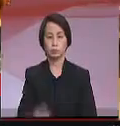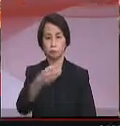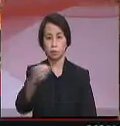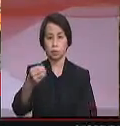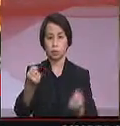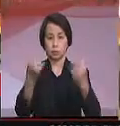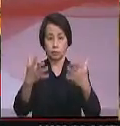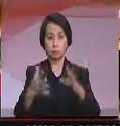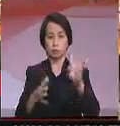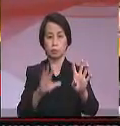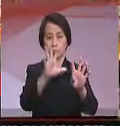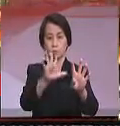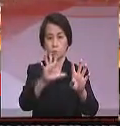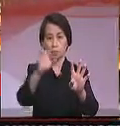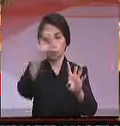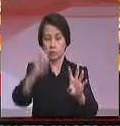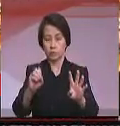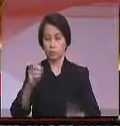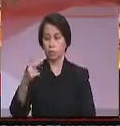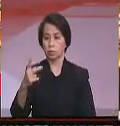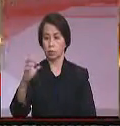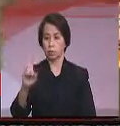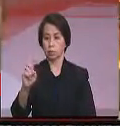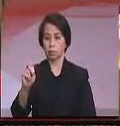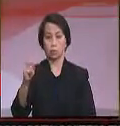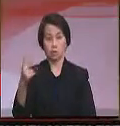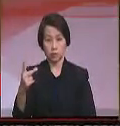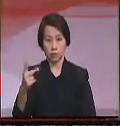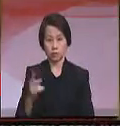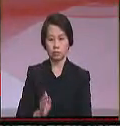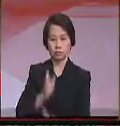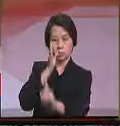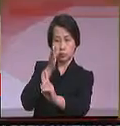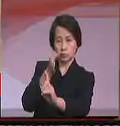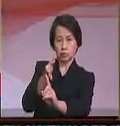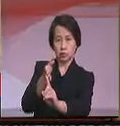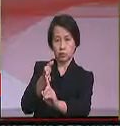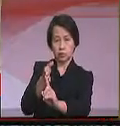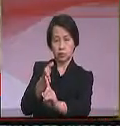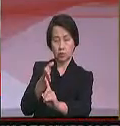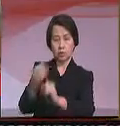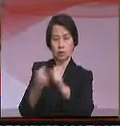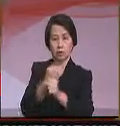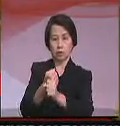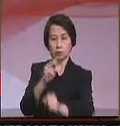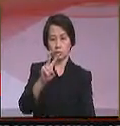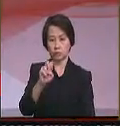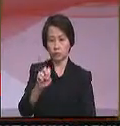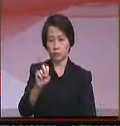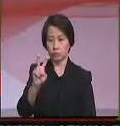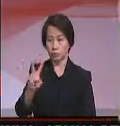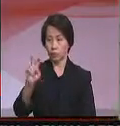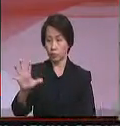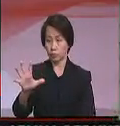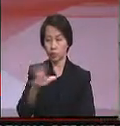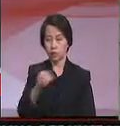Manakala sebanyak 45% daripada KDNK disasarkan menjelang tahun 2025